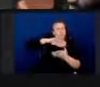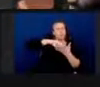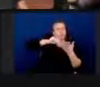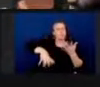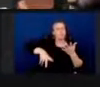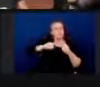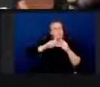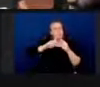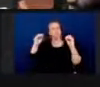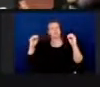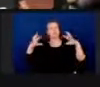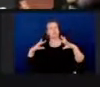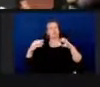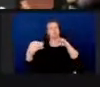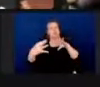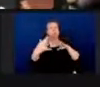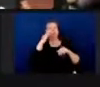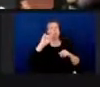kuweza